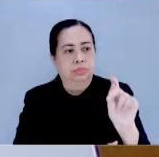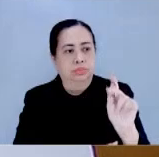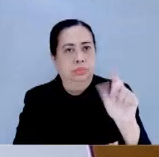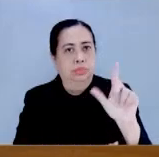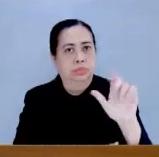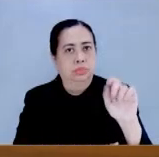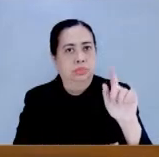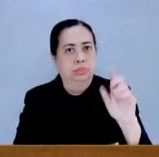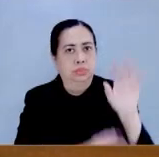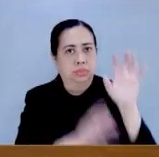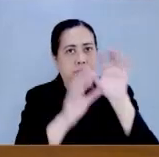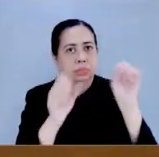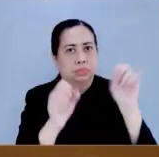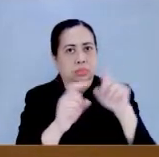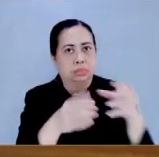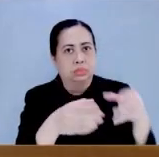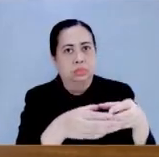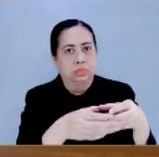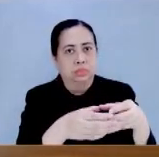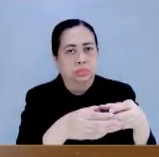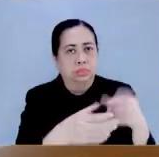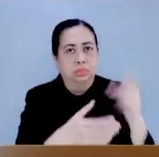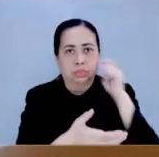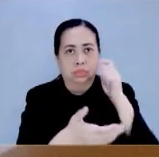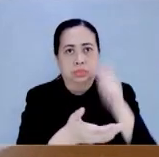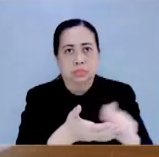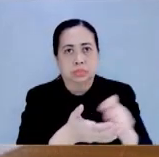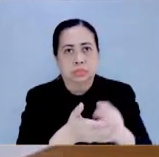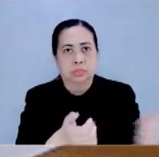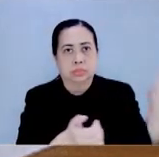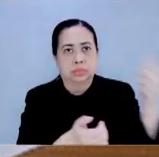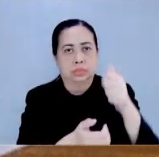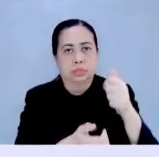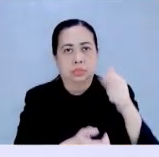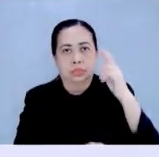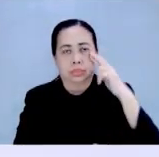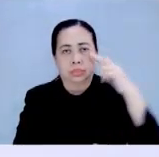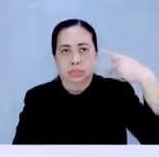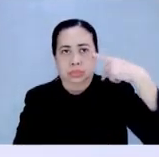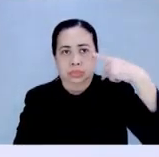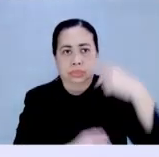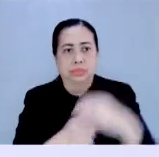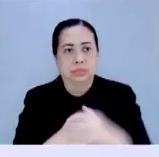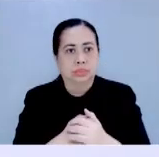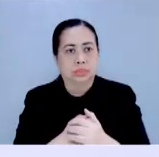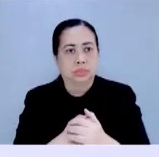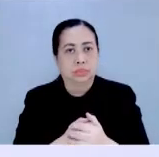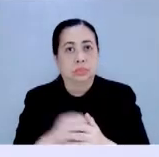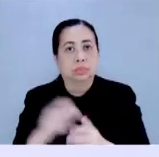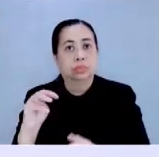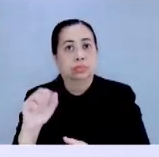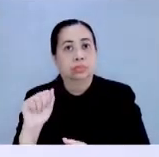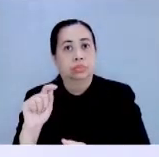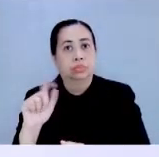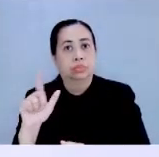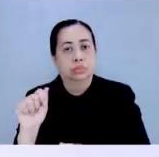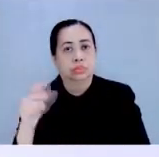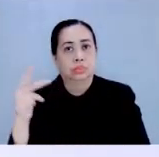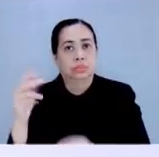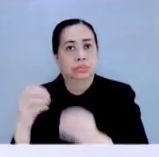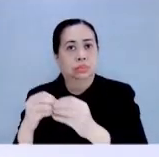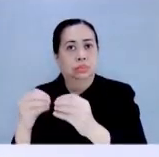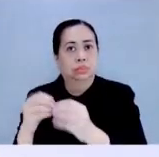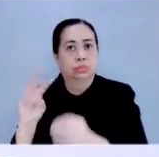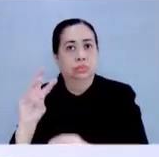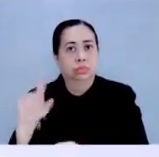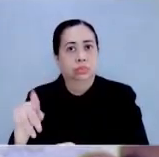at pangulo umano ng partido at secretary general naman si Roberto Pascual. Sina Matula at tatlo pang opisyal ng